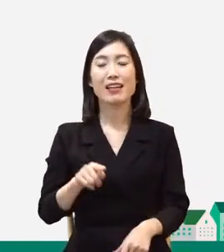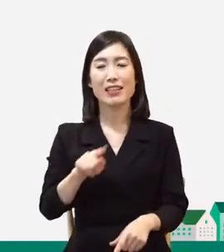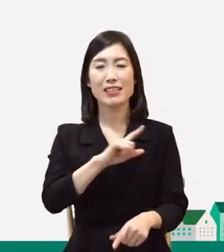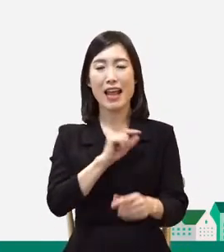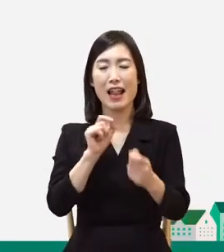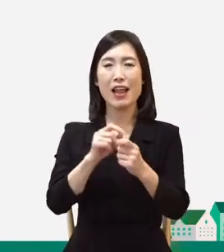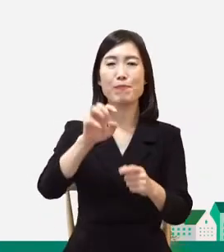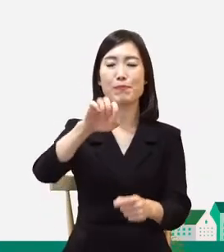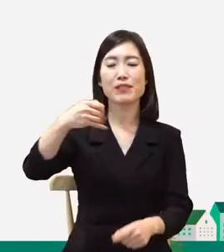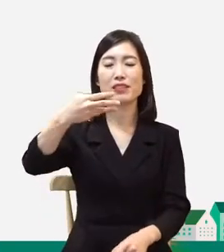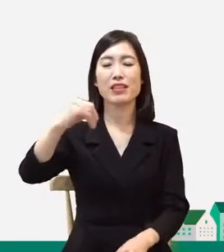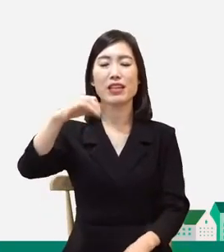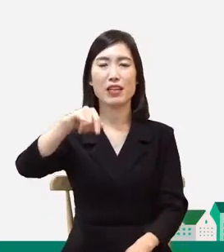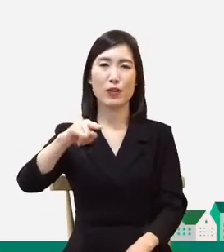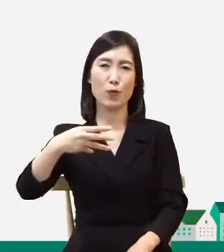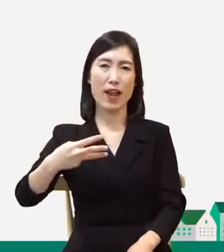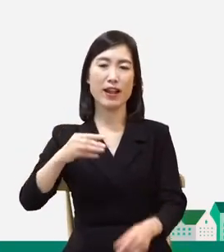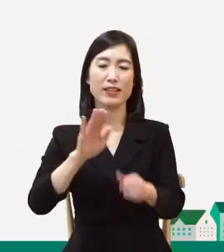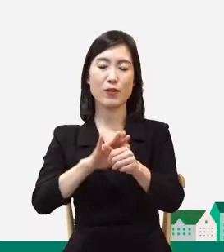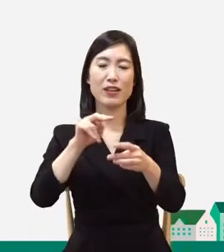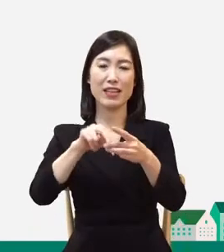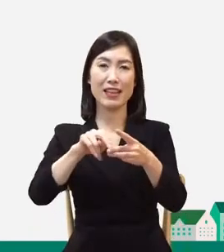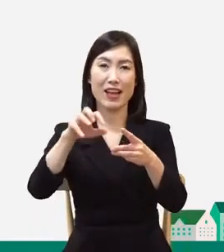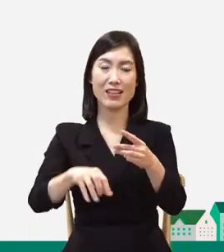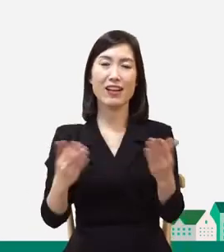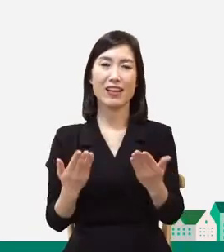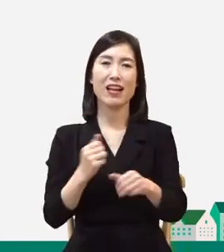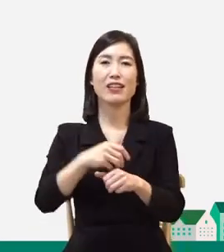프리엘 지원주택센터 최선영입니다.